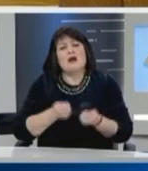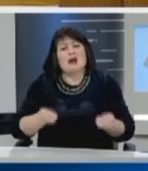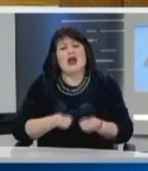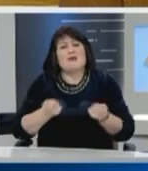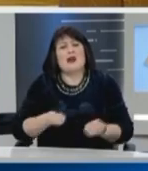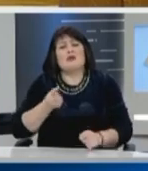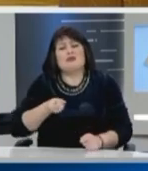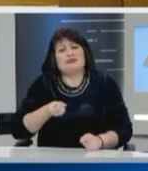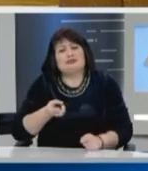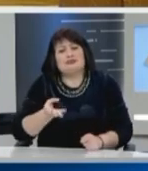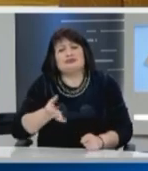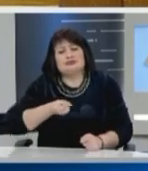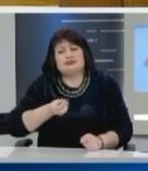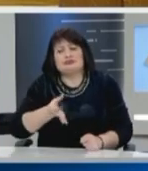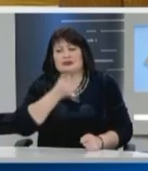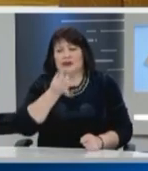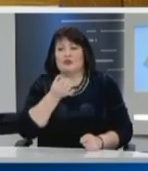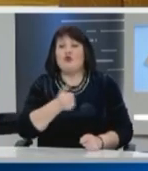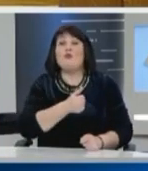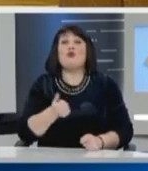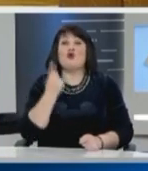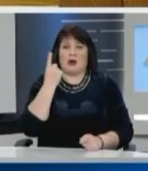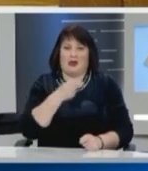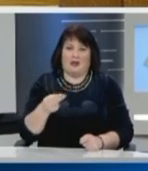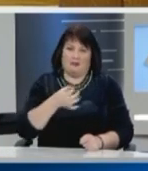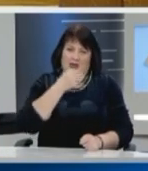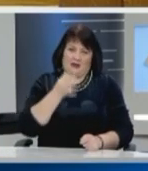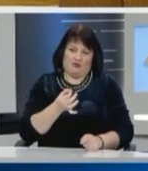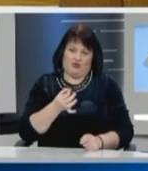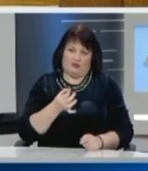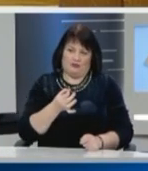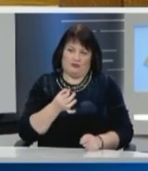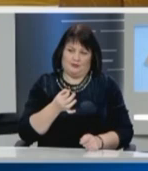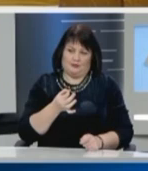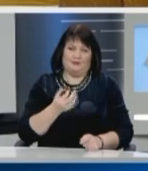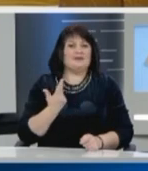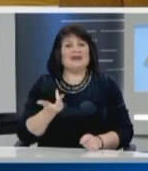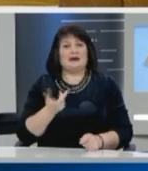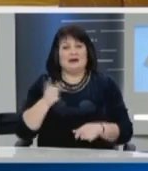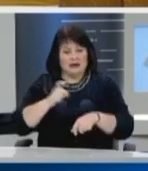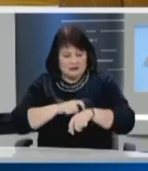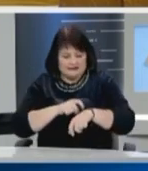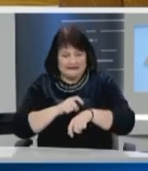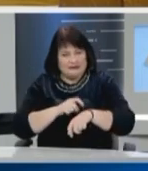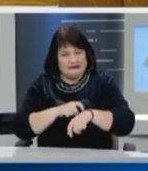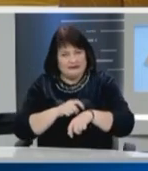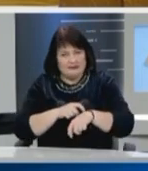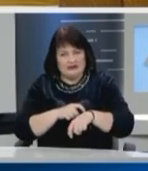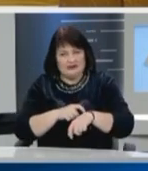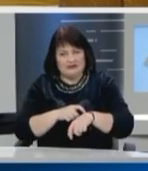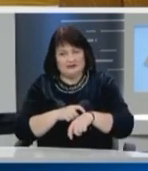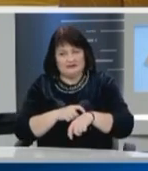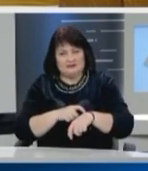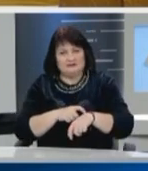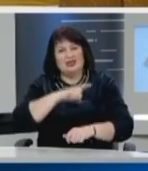της κυβέρνησης, αλλά θα σταθώ μόνο να πω στο ότι Κάθε στιγμή και μέσα από